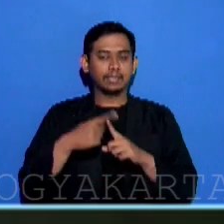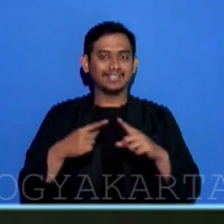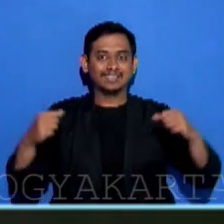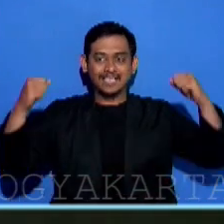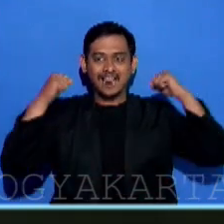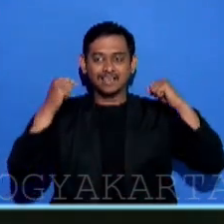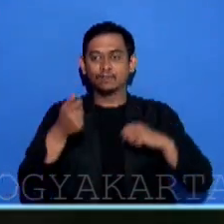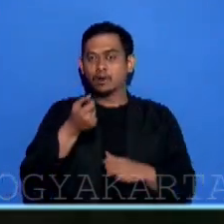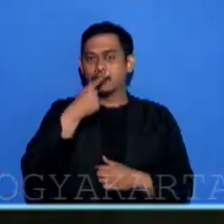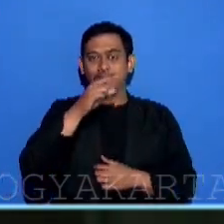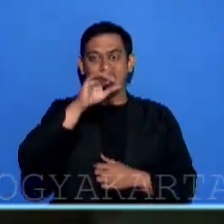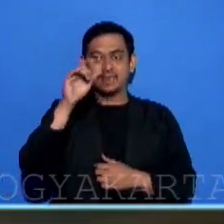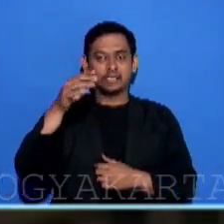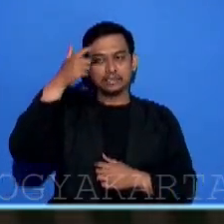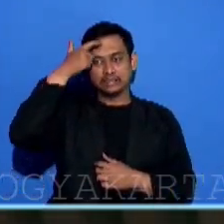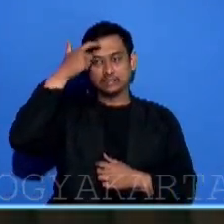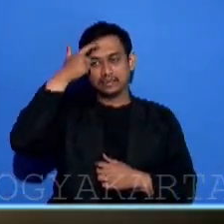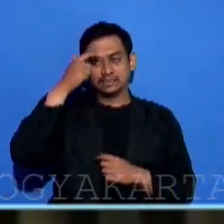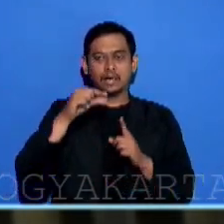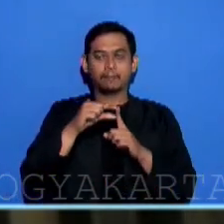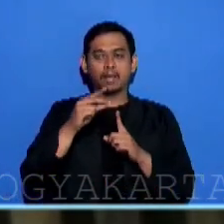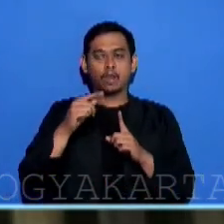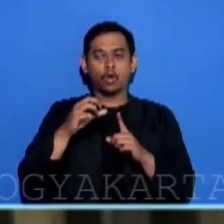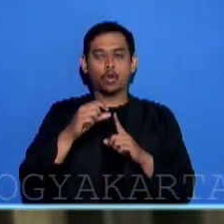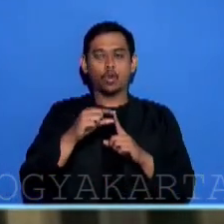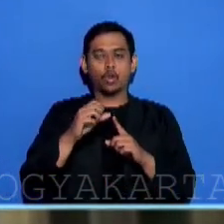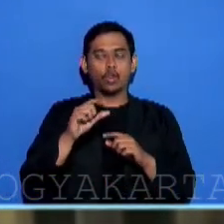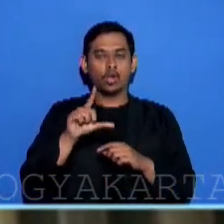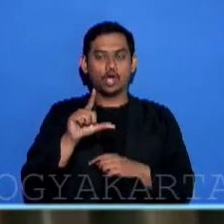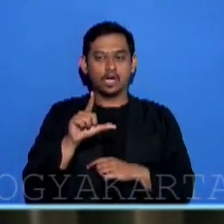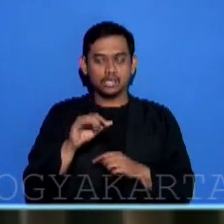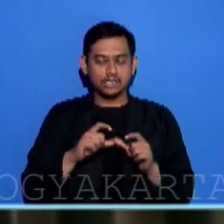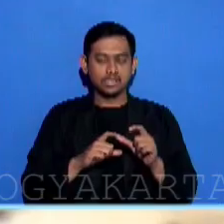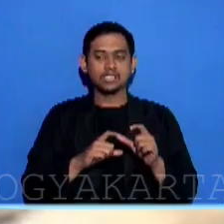ngobati Manek werni sesakit propolis menapa dene kolagen kanggejagi Doy tahan badan